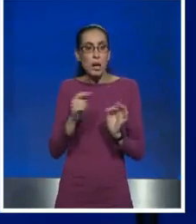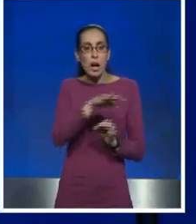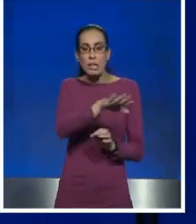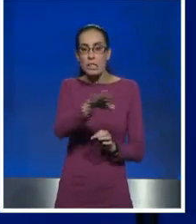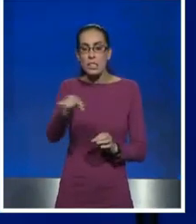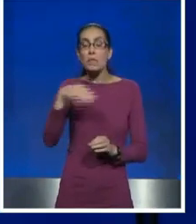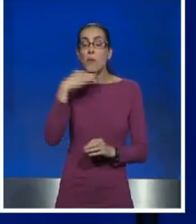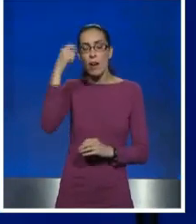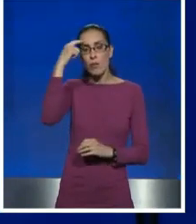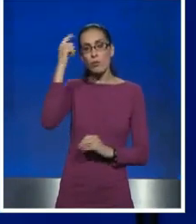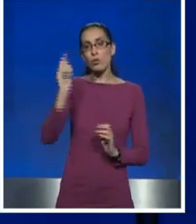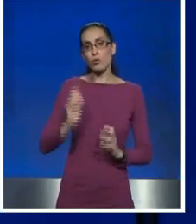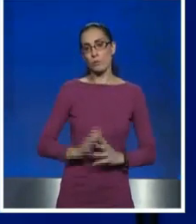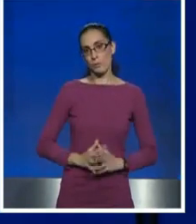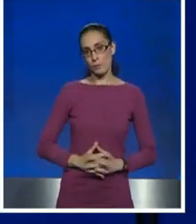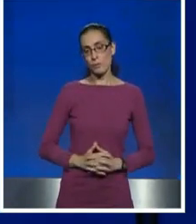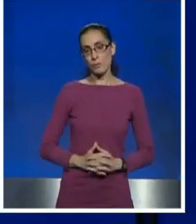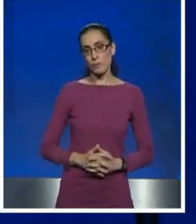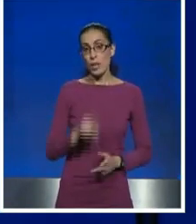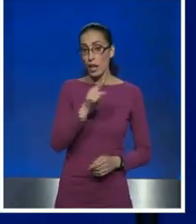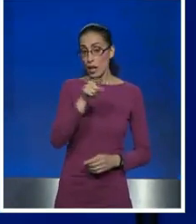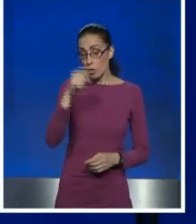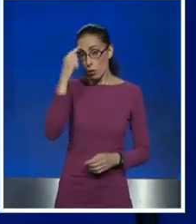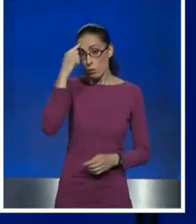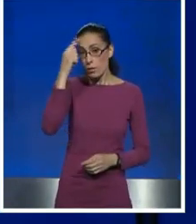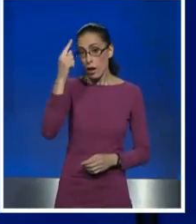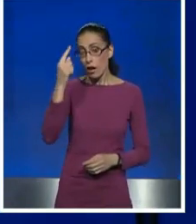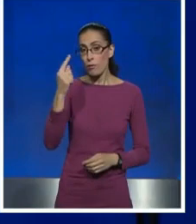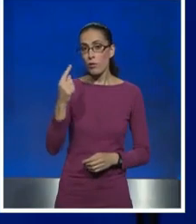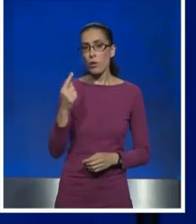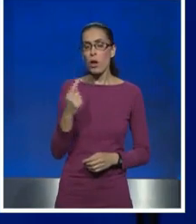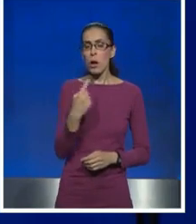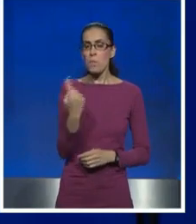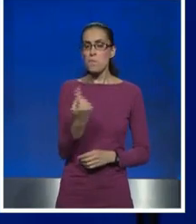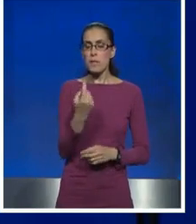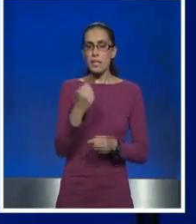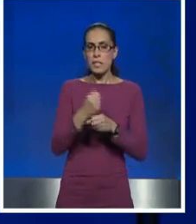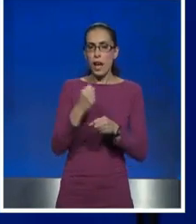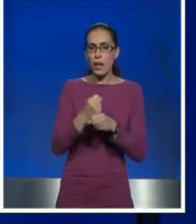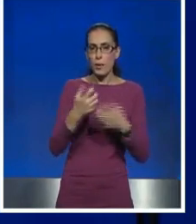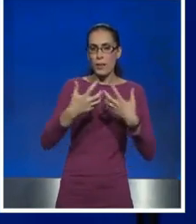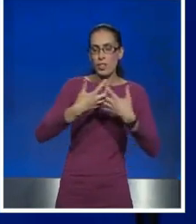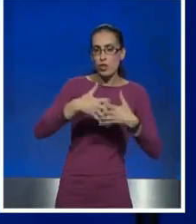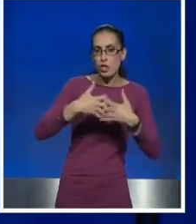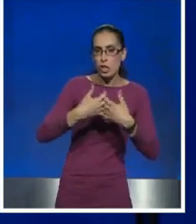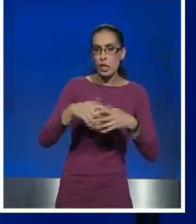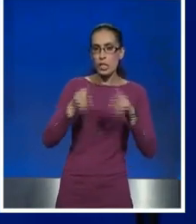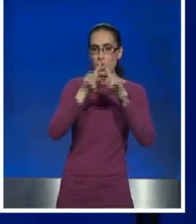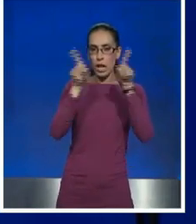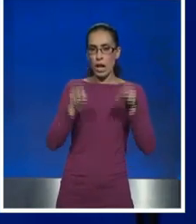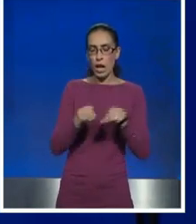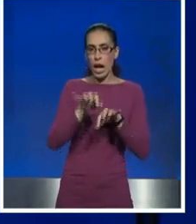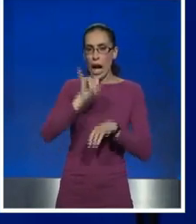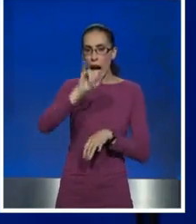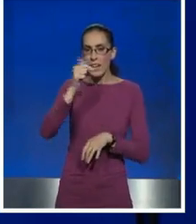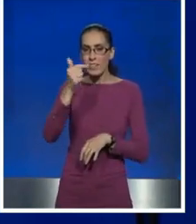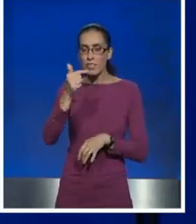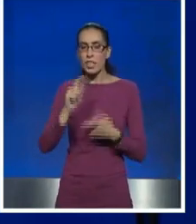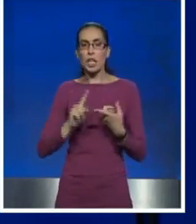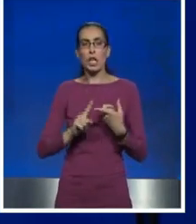id-dar. Intom tafu lil xi ħadd li jaħdem fl-inġinerija, fl-IT, project management,